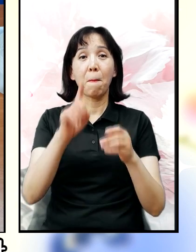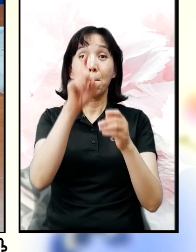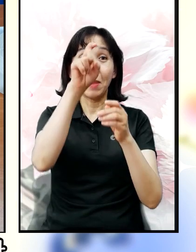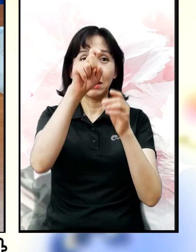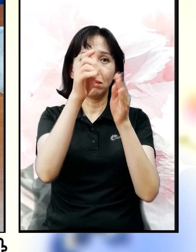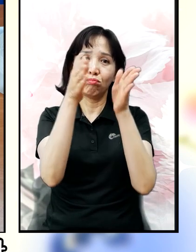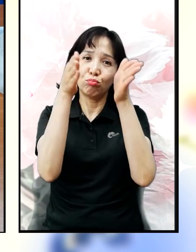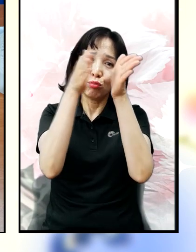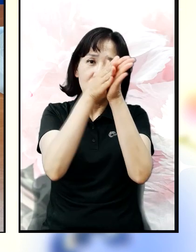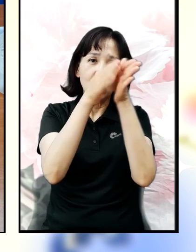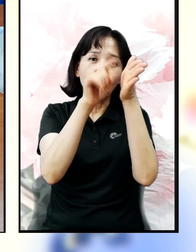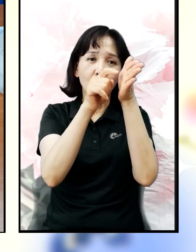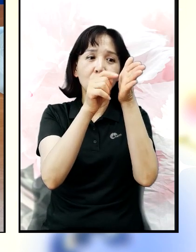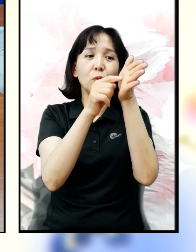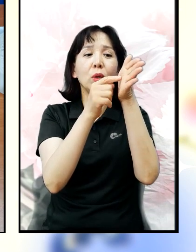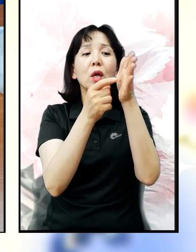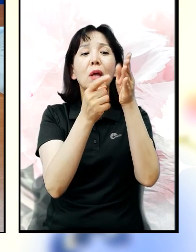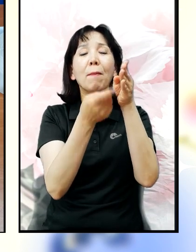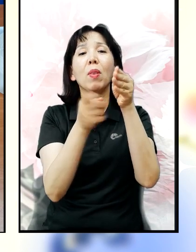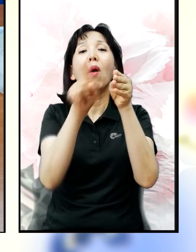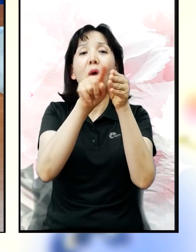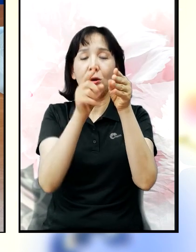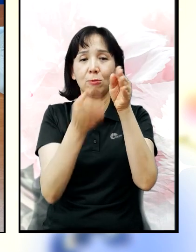가려주도록 하겠습니다.